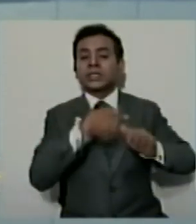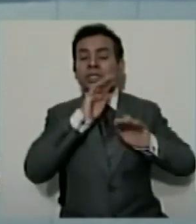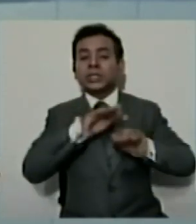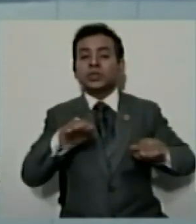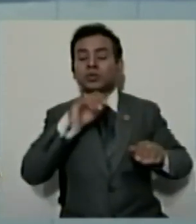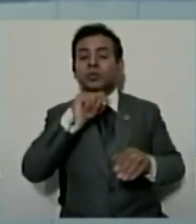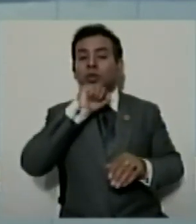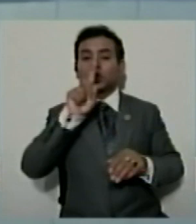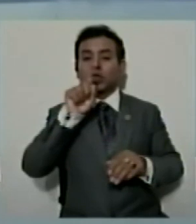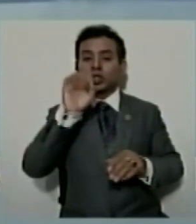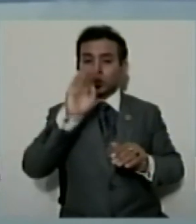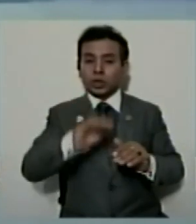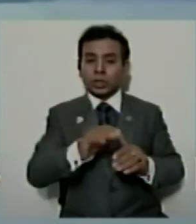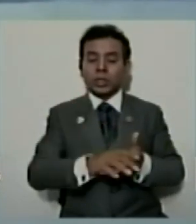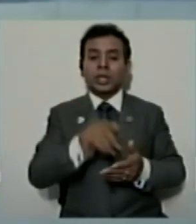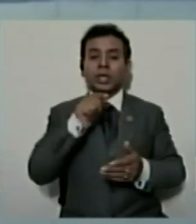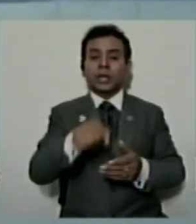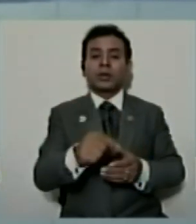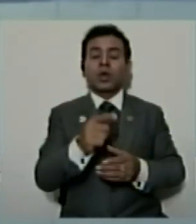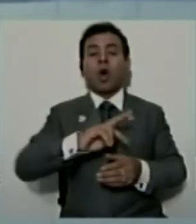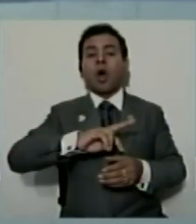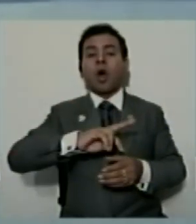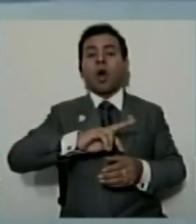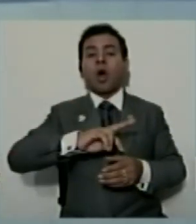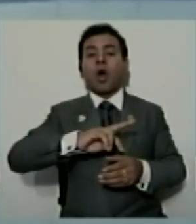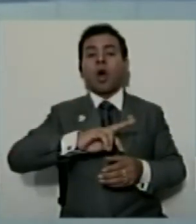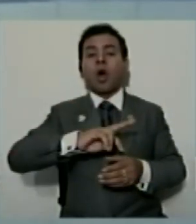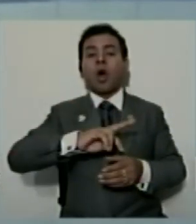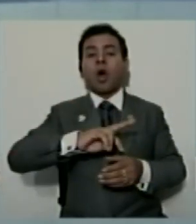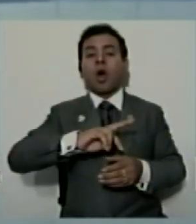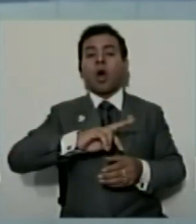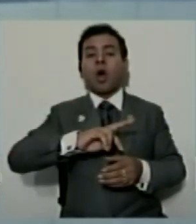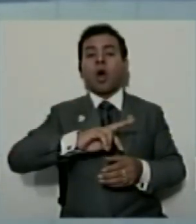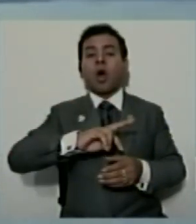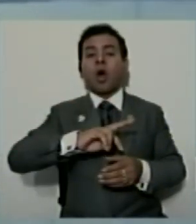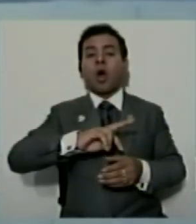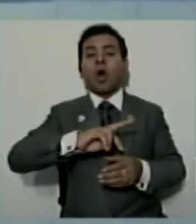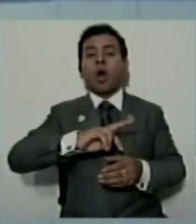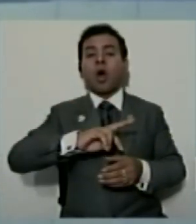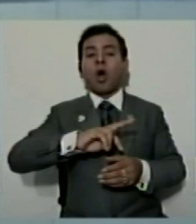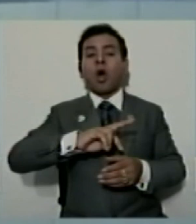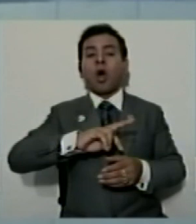অন্য যারা মৃত্যুবরণ করেছেন তাদের বয়স 60-এর ঊর্ধ্বে 1 জন এবং